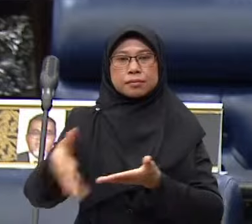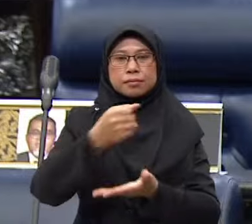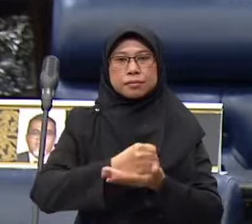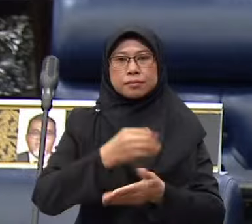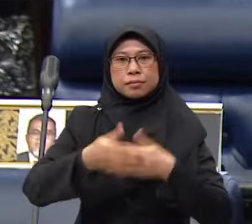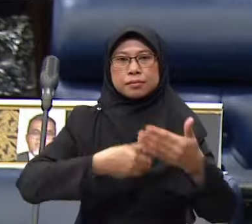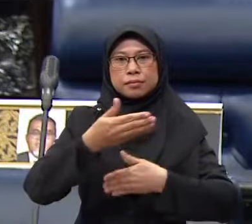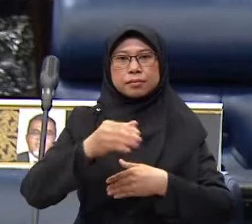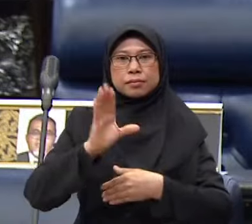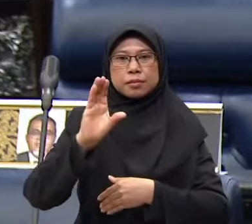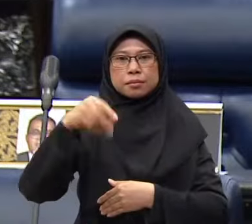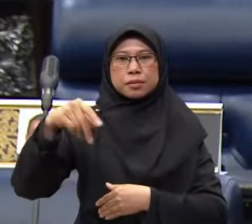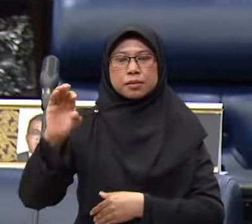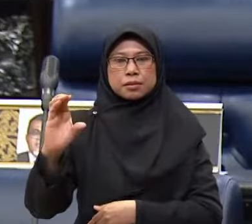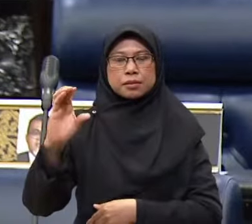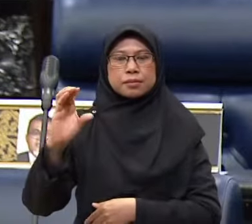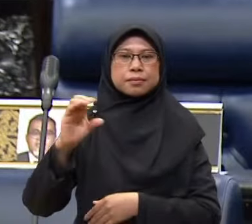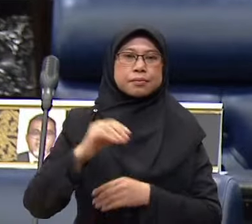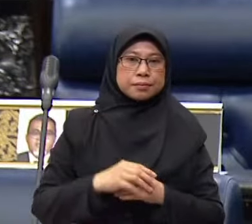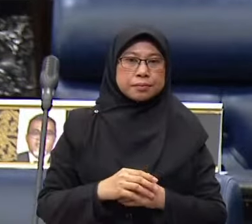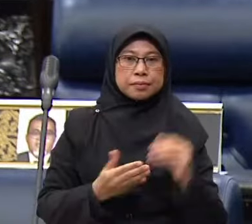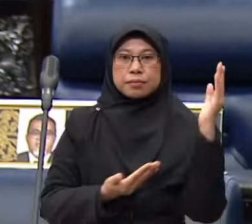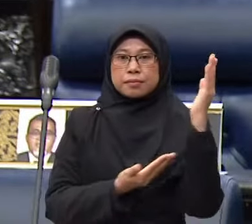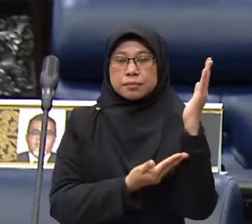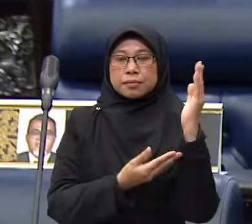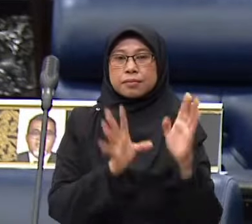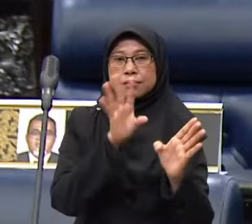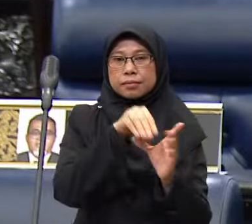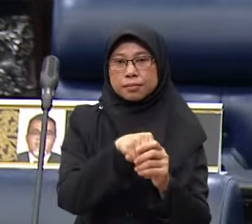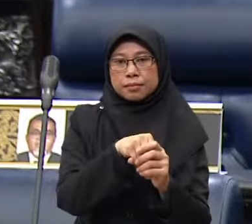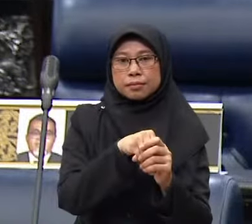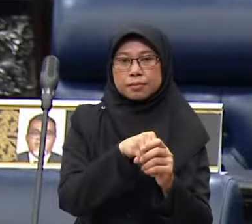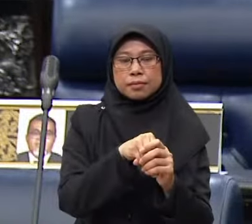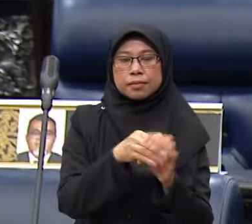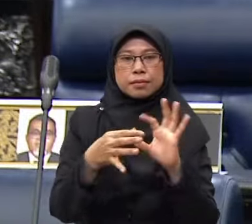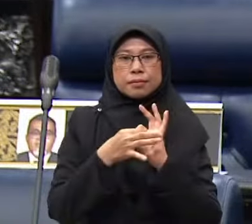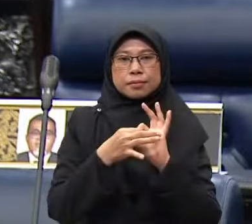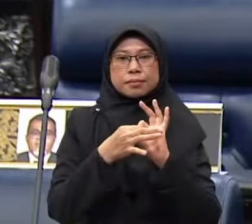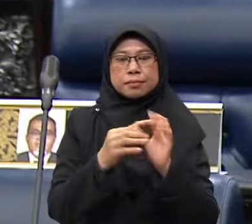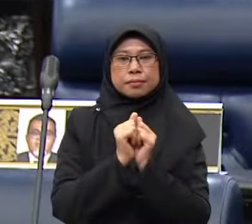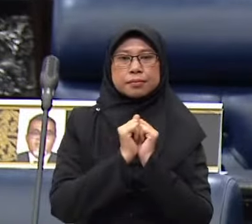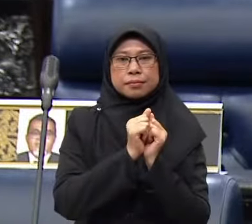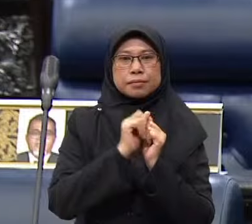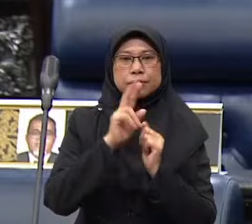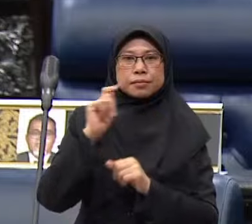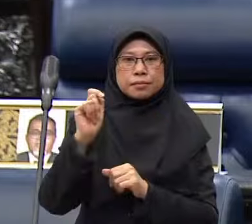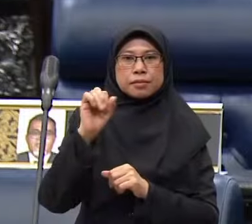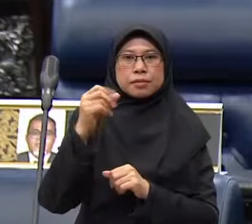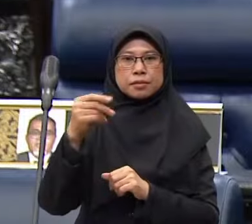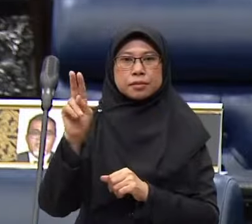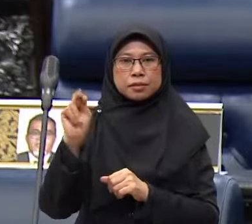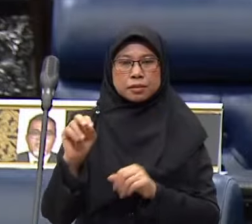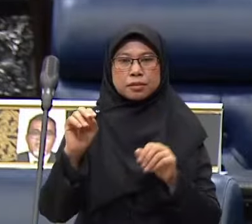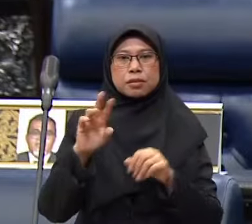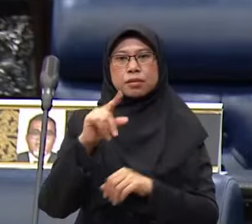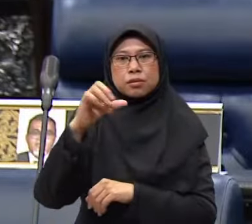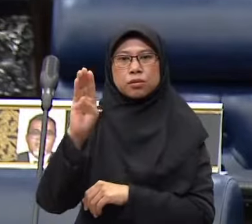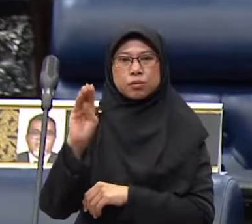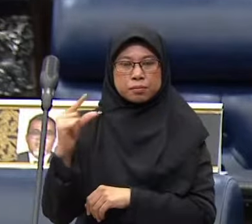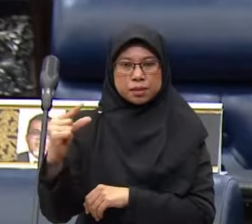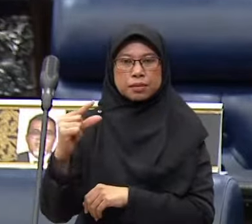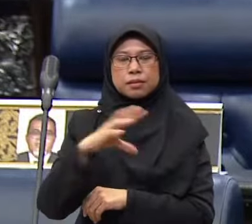pemprosesan CPC Bi jisim sawit yang turut melibatkan kerjasama daripada next scen global berhad dan